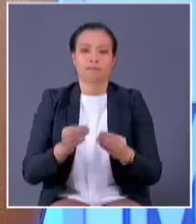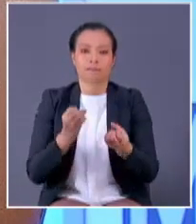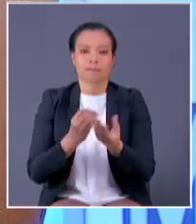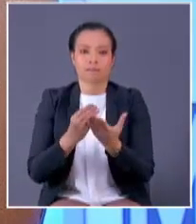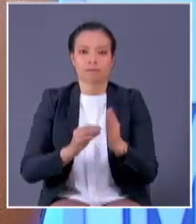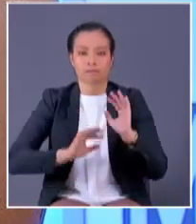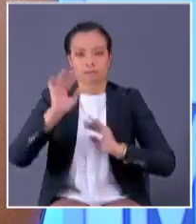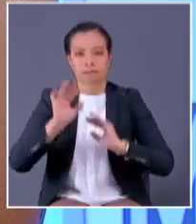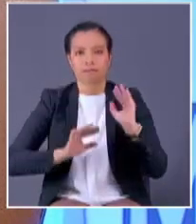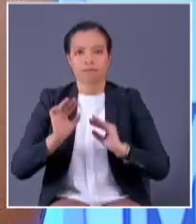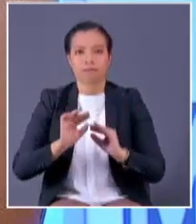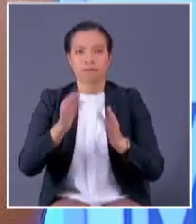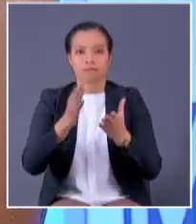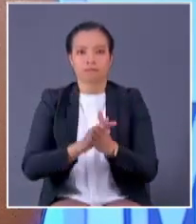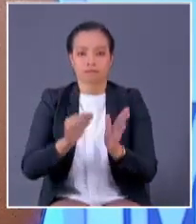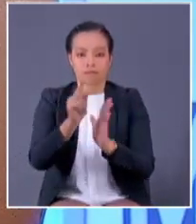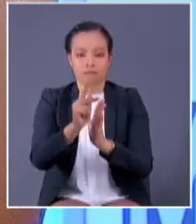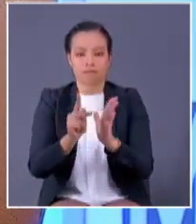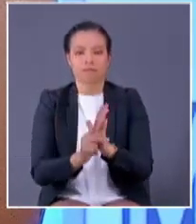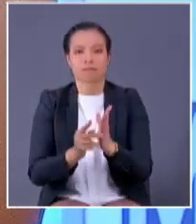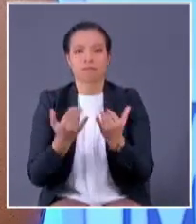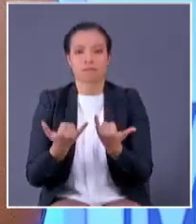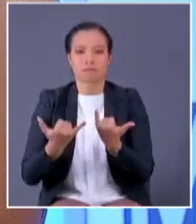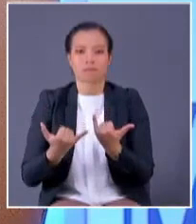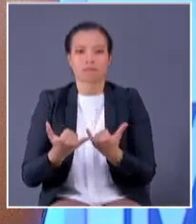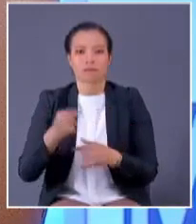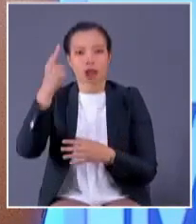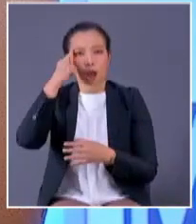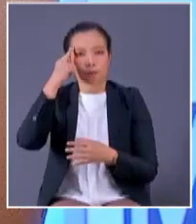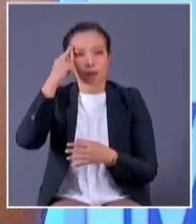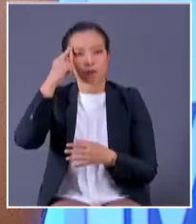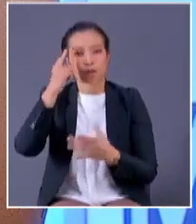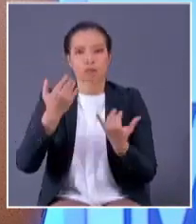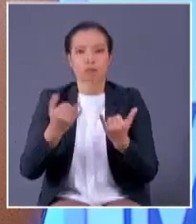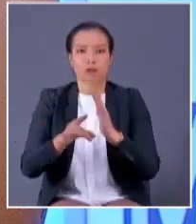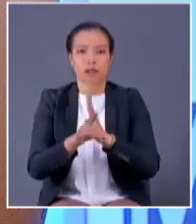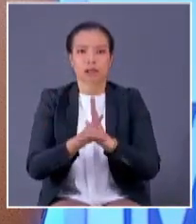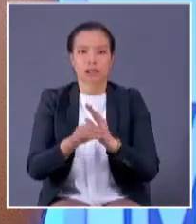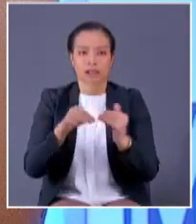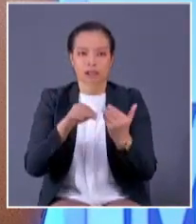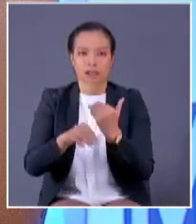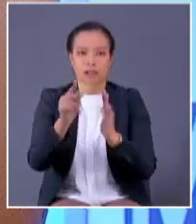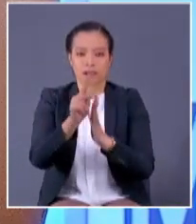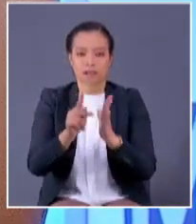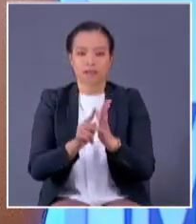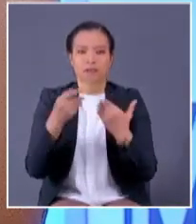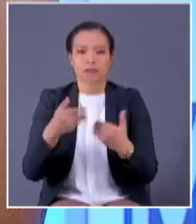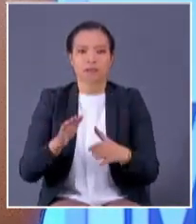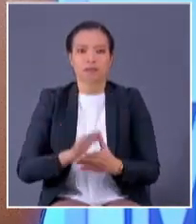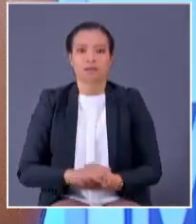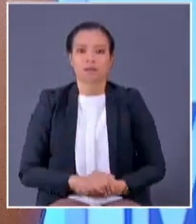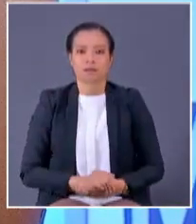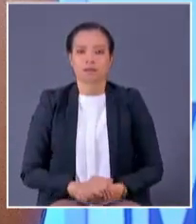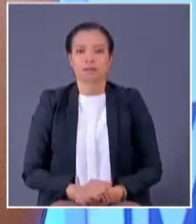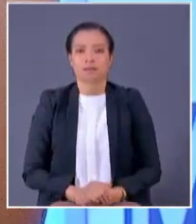ทำประชาพิจารณ์ด้วยเลยแล้วก็ออกกฎหมายฉบับนี้ออกมาเรามารู้เอาตอนปลายนี่เองว่ามีกฎหมายฉบับนี้ออกมาแล้วนะสิ่งหนึ่ง